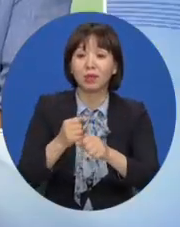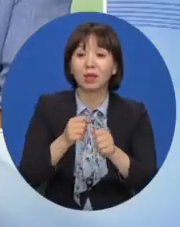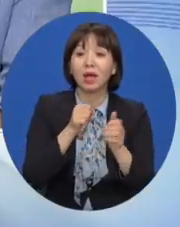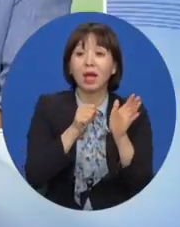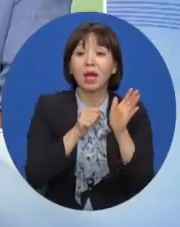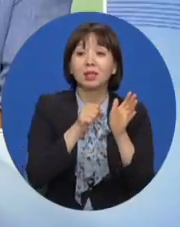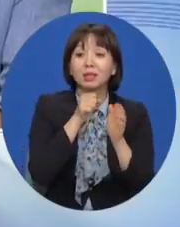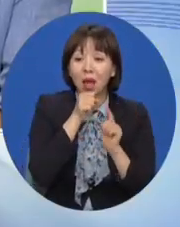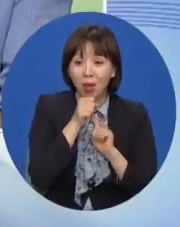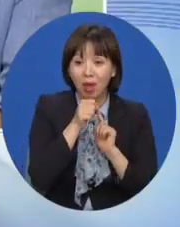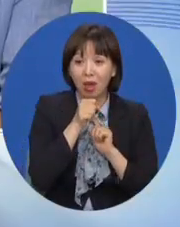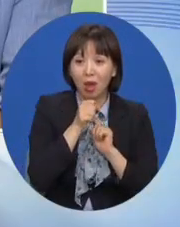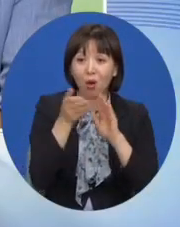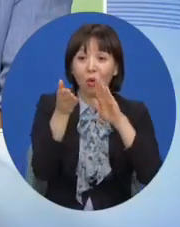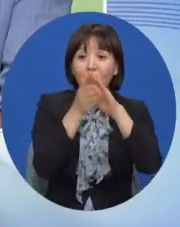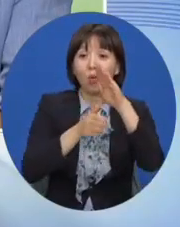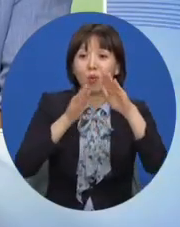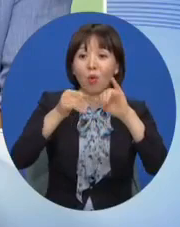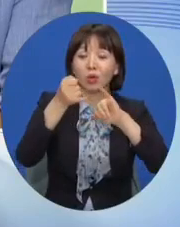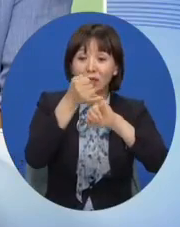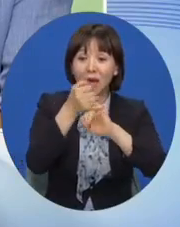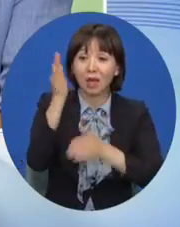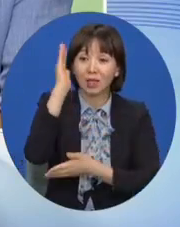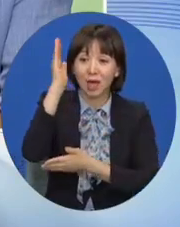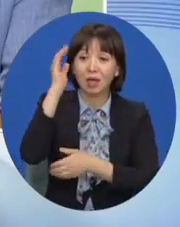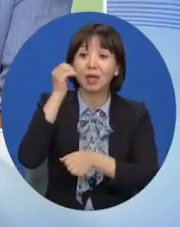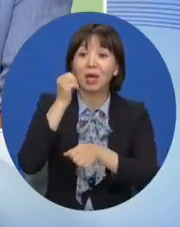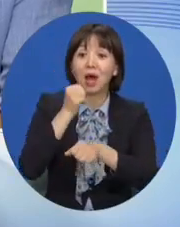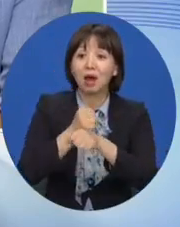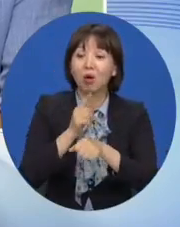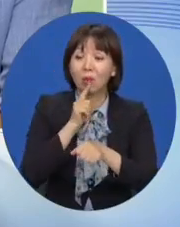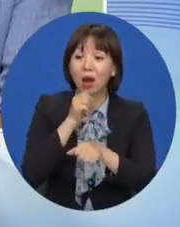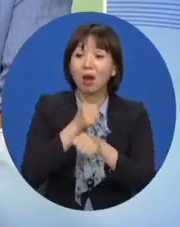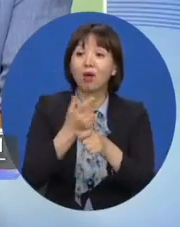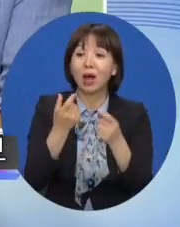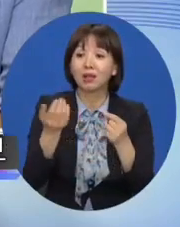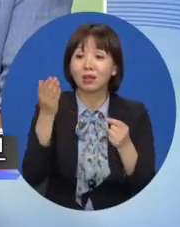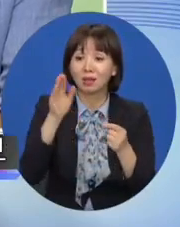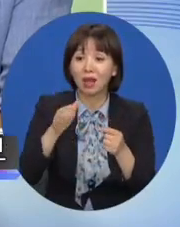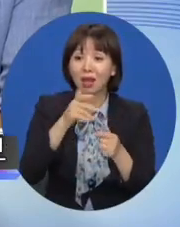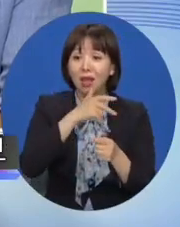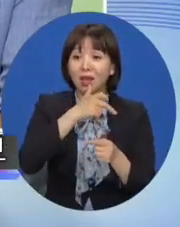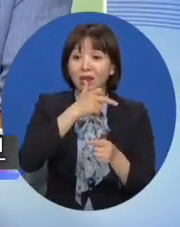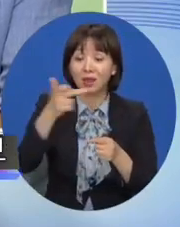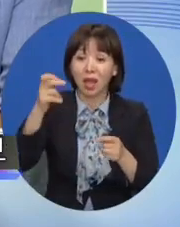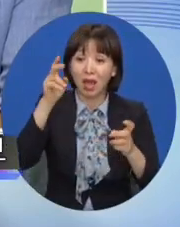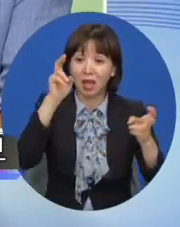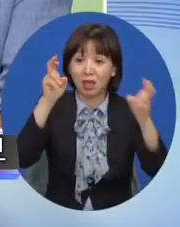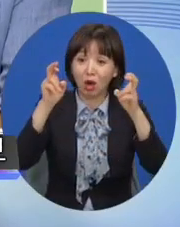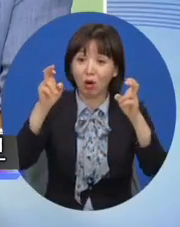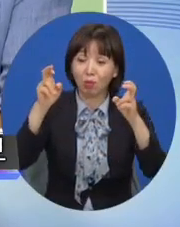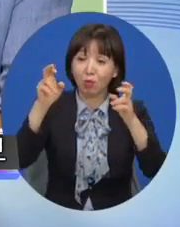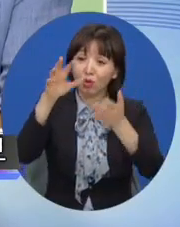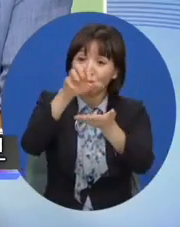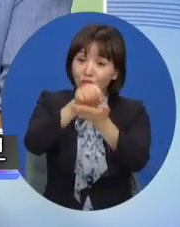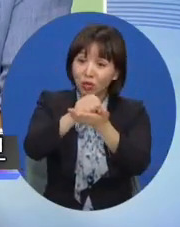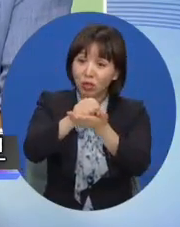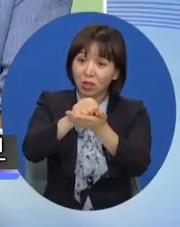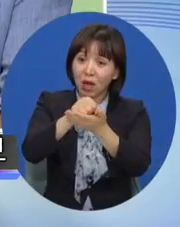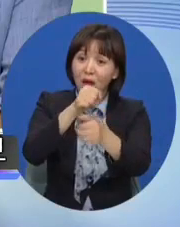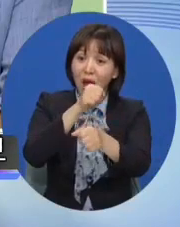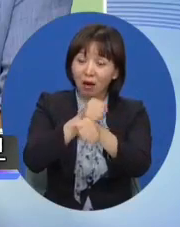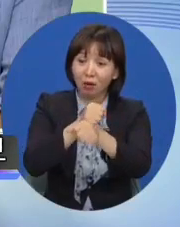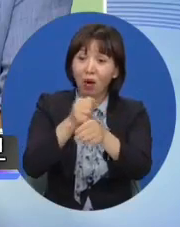사회자분께서 공약을 얘기하라고 분명히 말씀하신 것 같은데 대기업 유치한다는 그 저 소리 한마디만